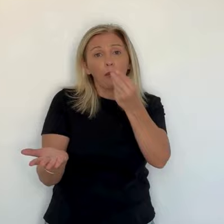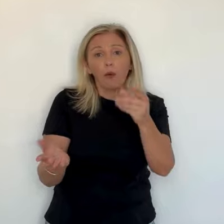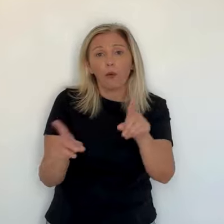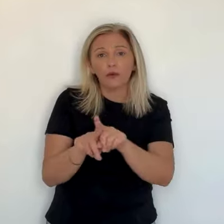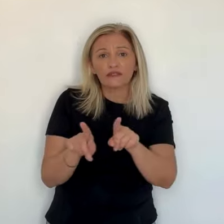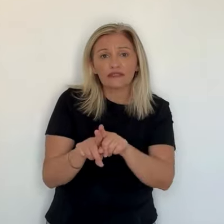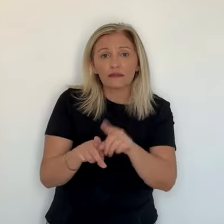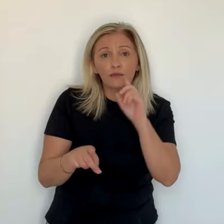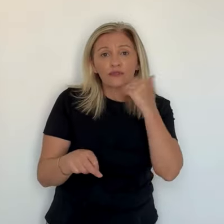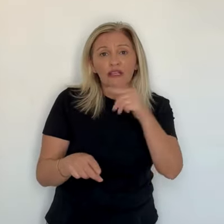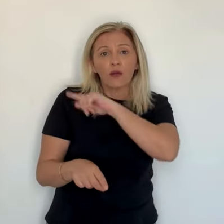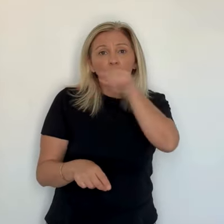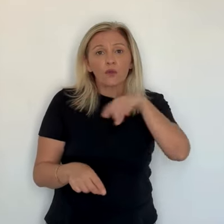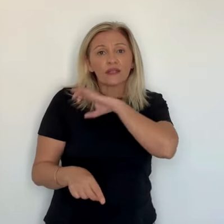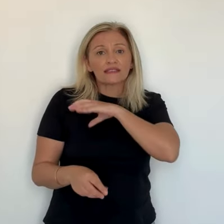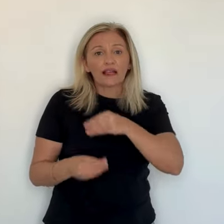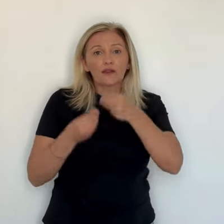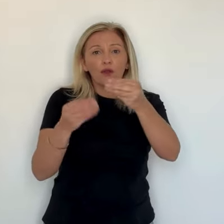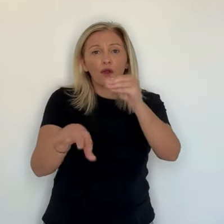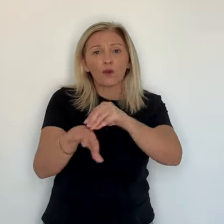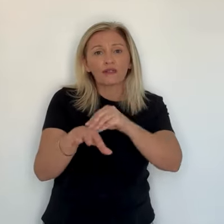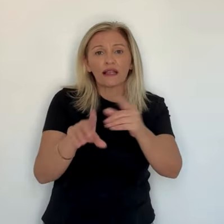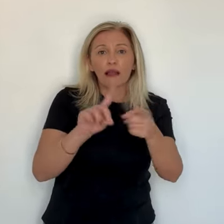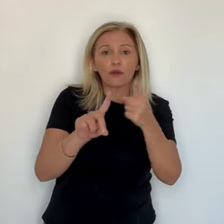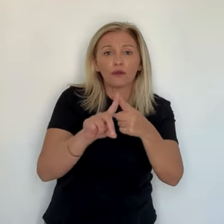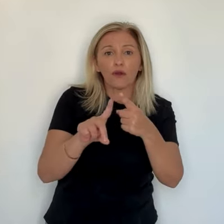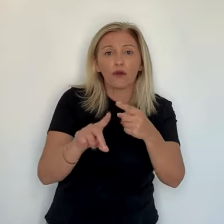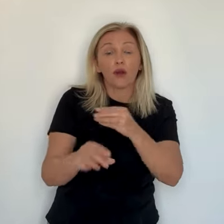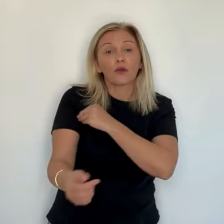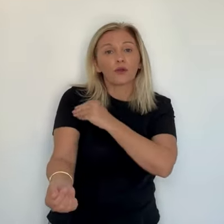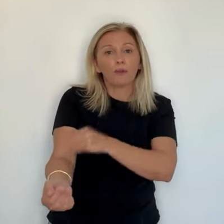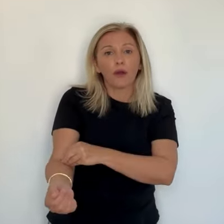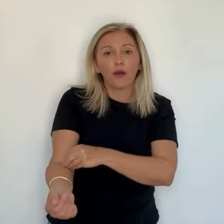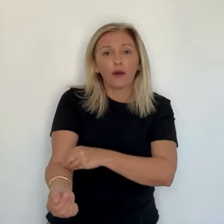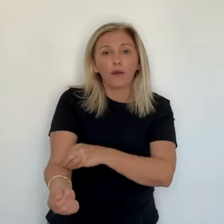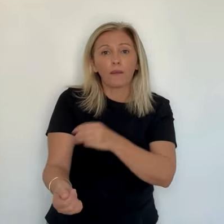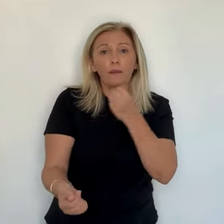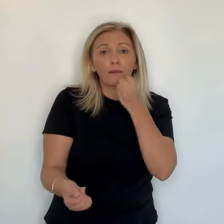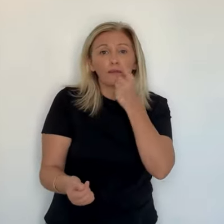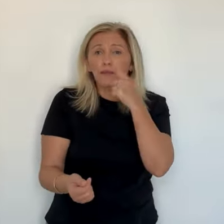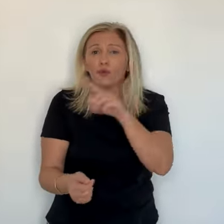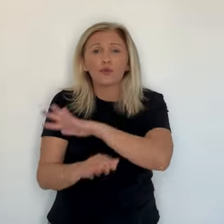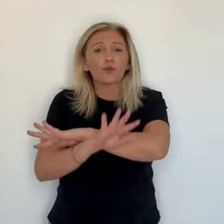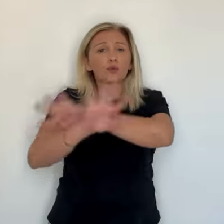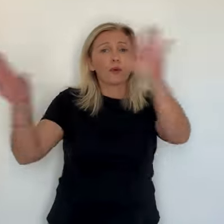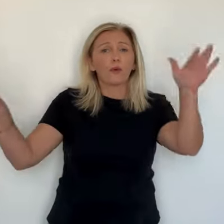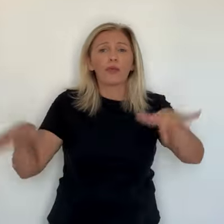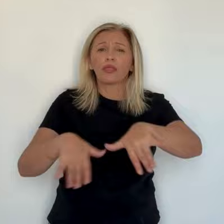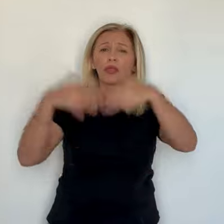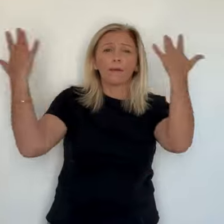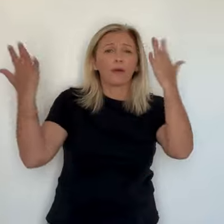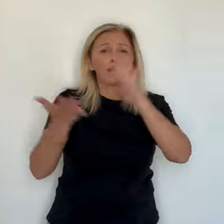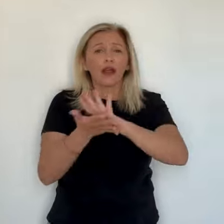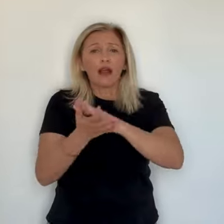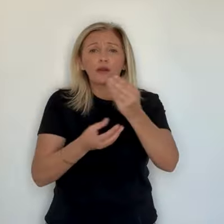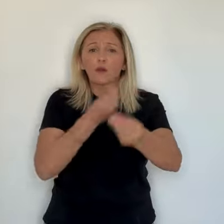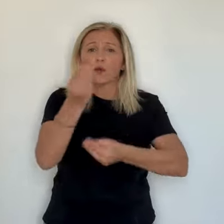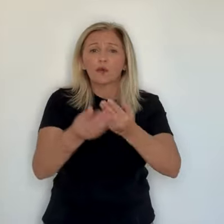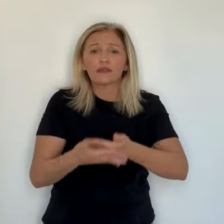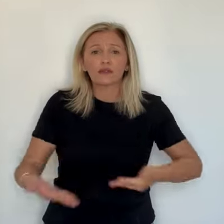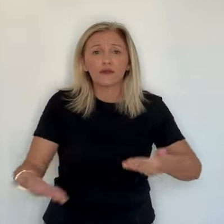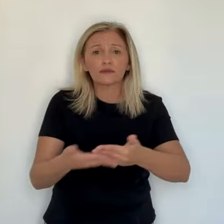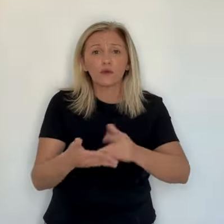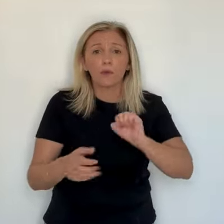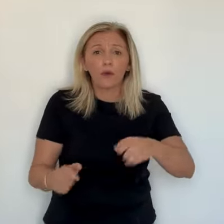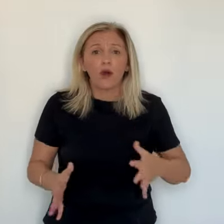des messages pédagogiques qu'on essaie de faire passer, et puis le sport c'est fait pour tout le monde, quel que soit l'âge, quelle que soit effectivement la situation dans laquelle on se trouve,